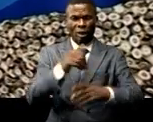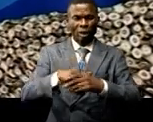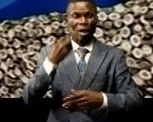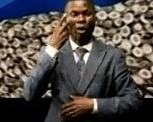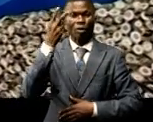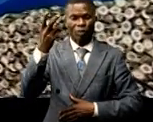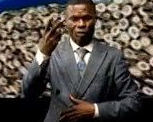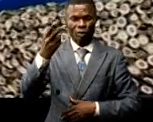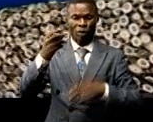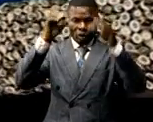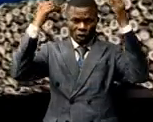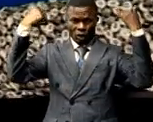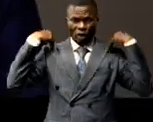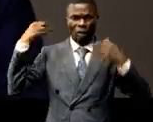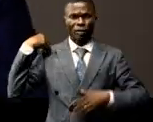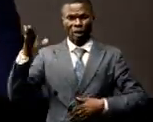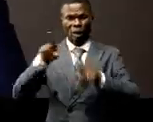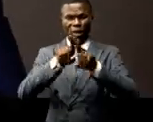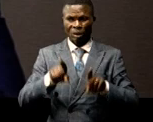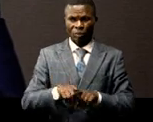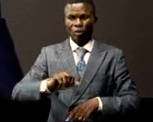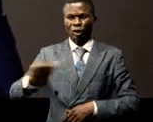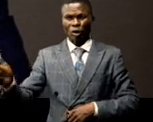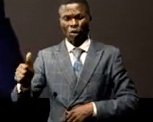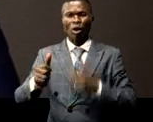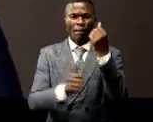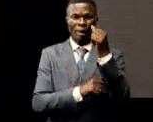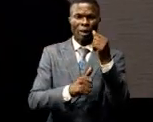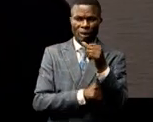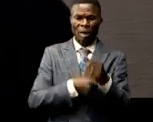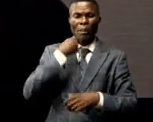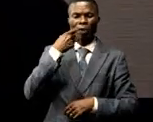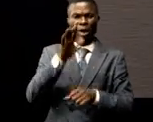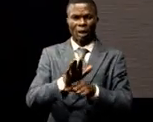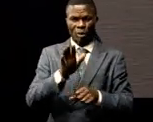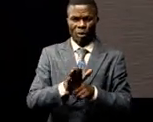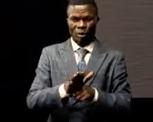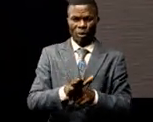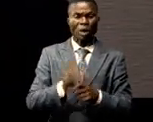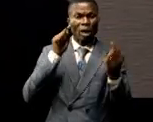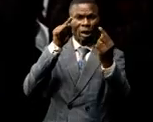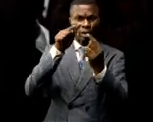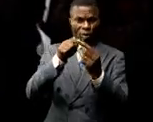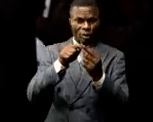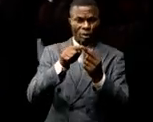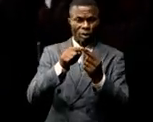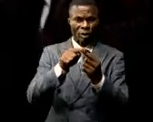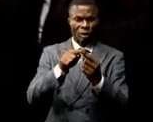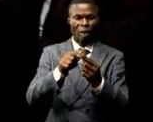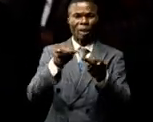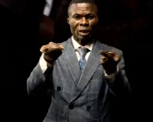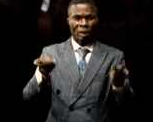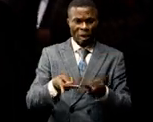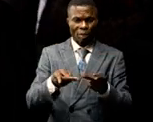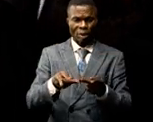du chef de l'État et dans la... Les autres orateurs se sont appesantis sur les objectifs de cet espace de